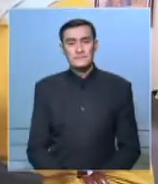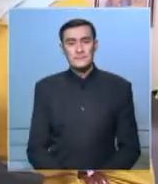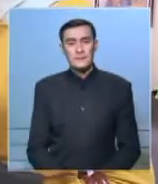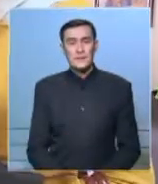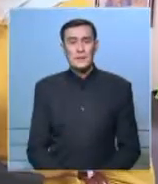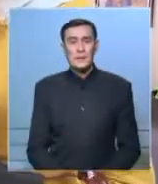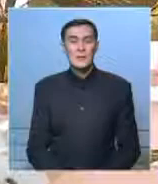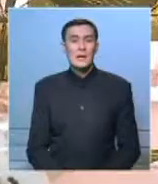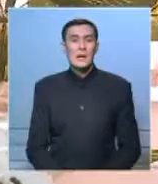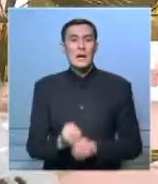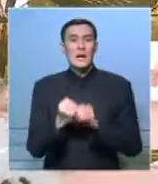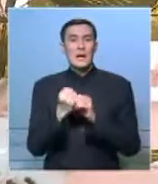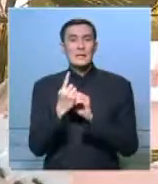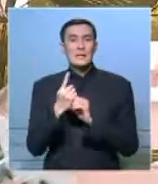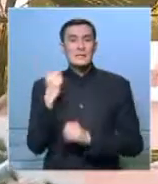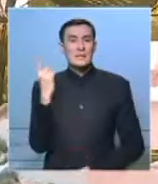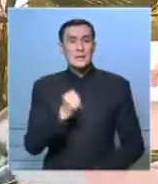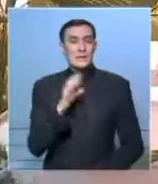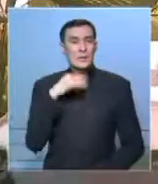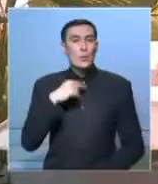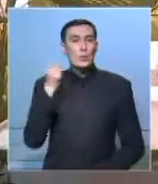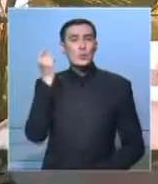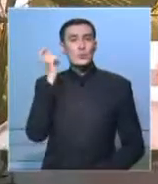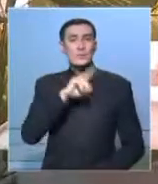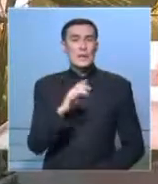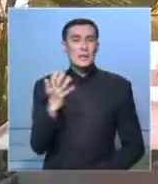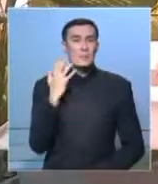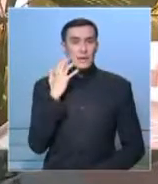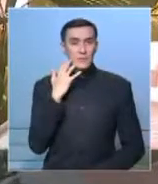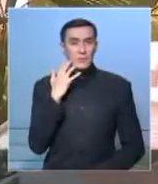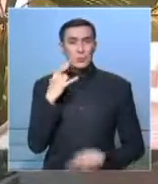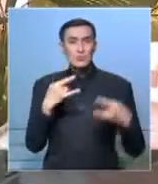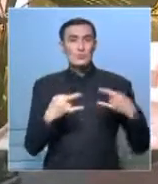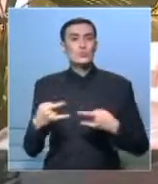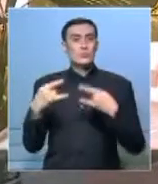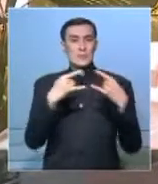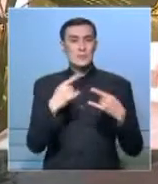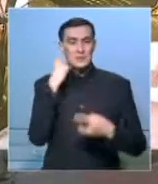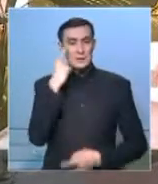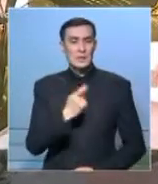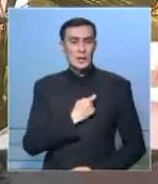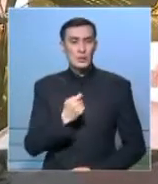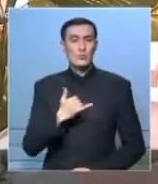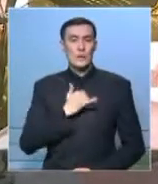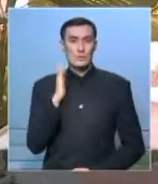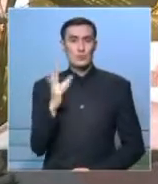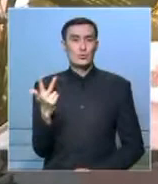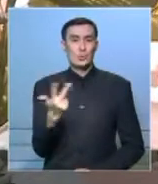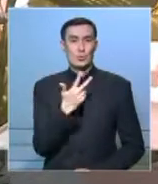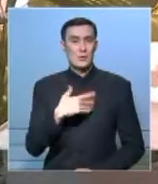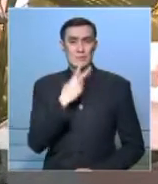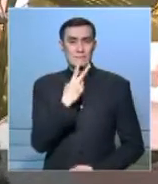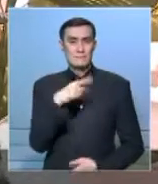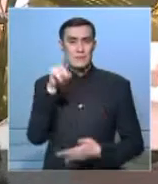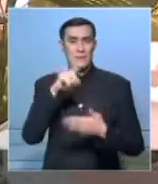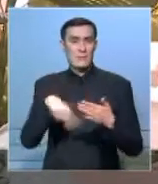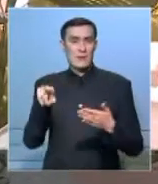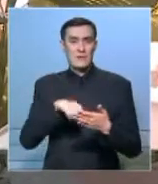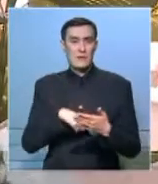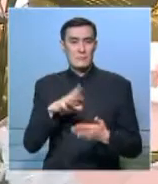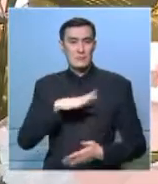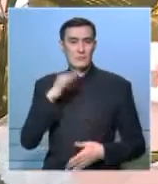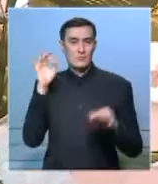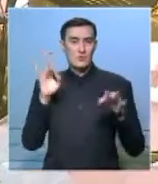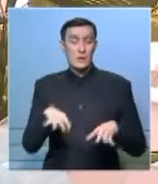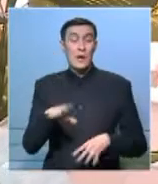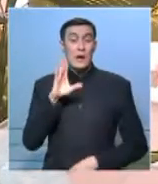С 11 недели, когда я узнала, что я беременна, на УЗИ сказали, что у меня тройня. Ну, я не поверила вначале, в шоке была.